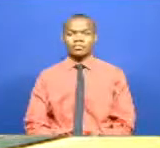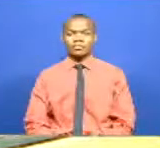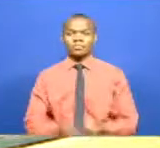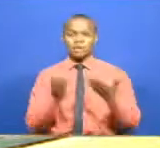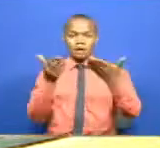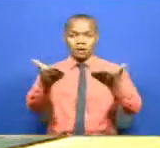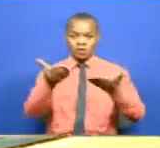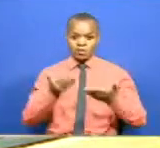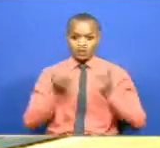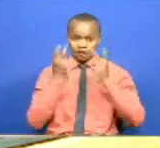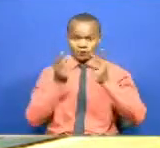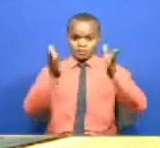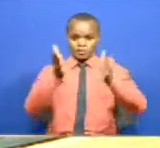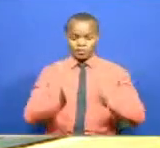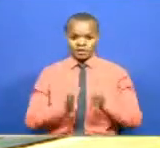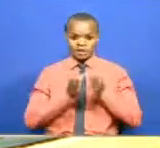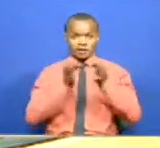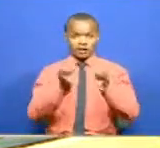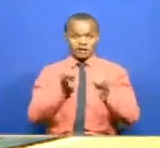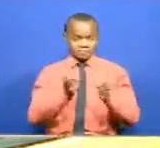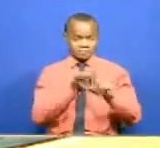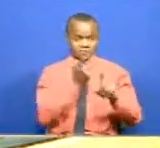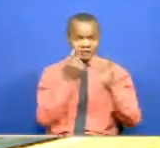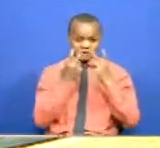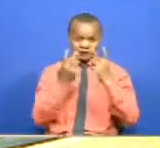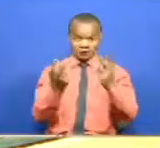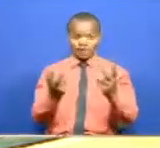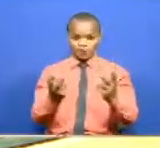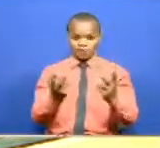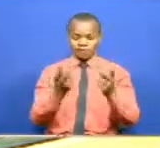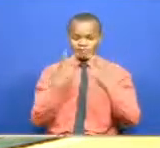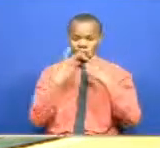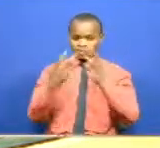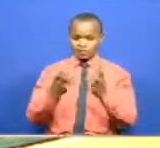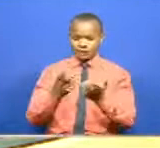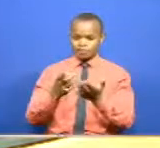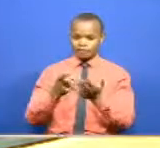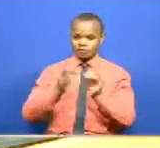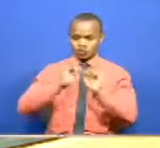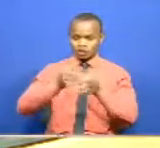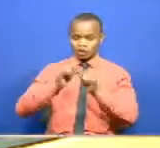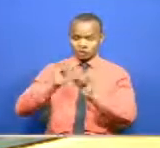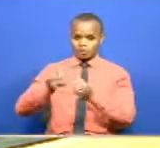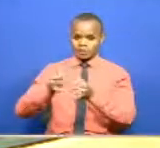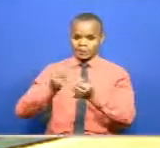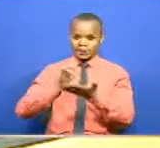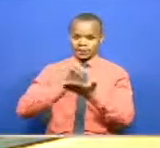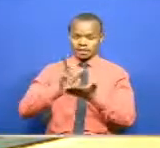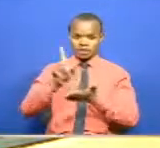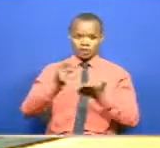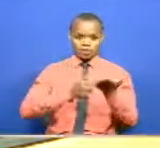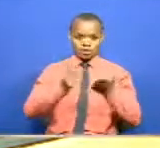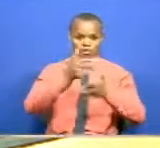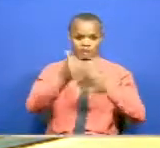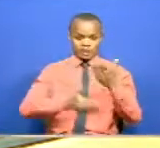Karibu tena mtazamaji, na iwapo ndio mwanzo unajiunga nasi, unatazama taarifa za Darubini Wikendi. Tukiangazia masuala ya